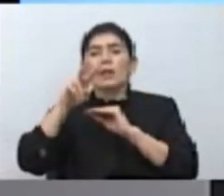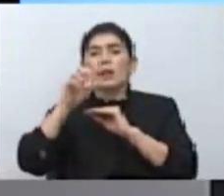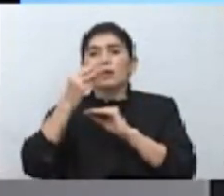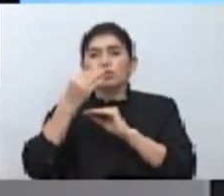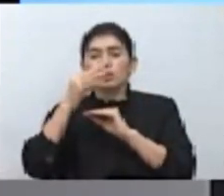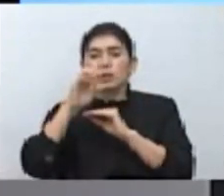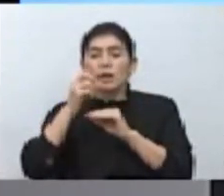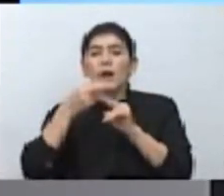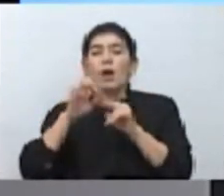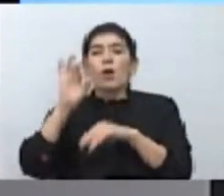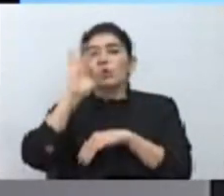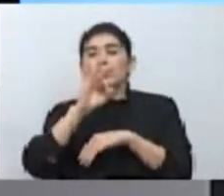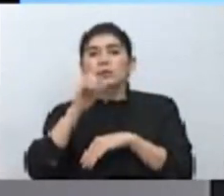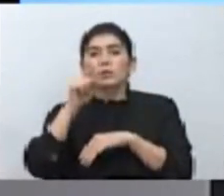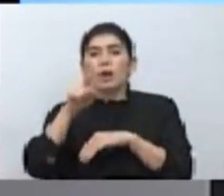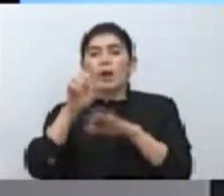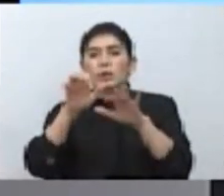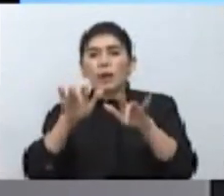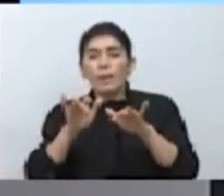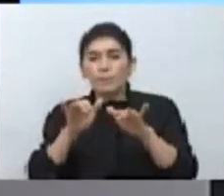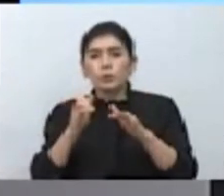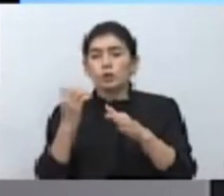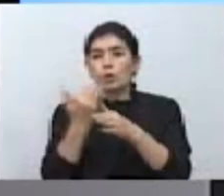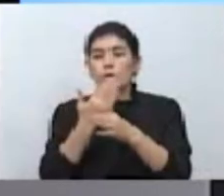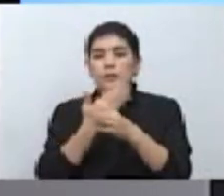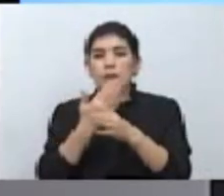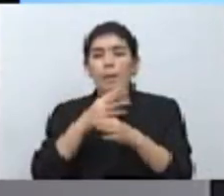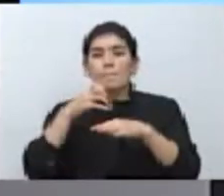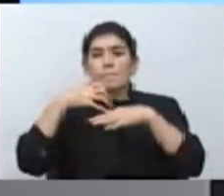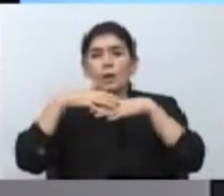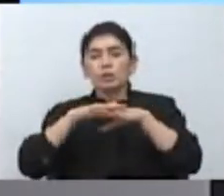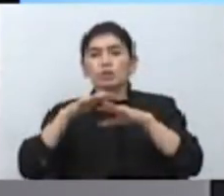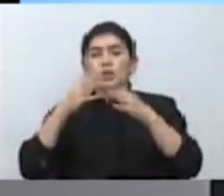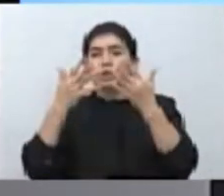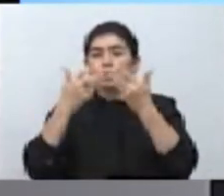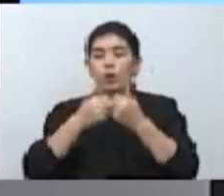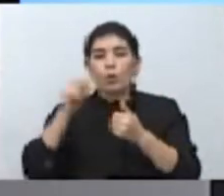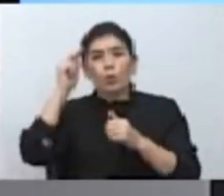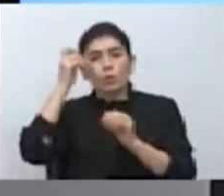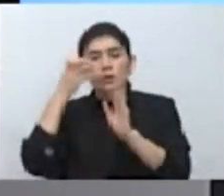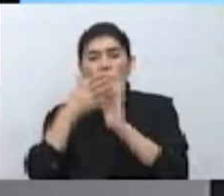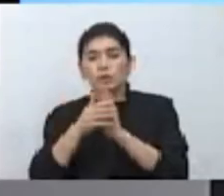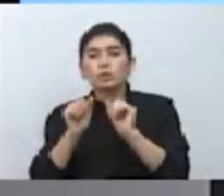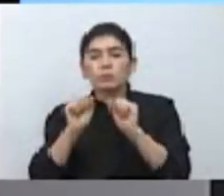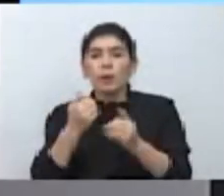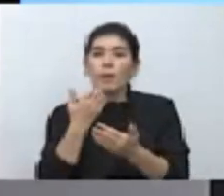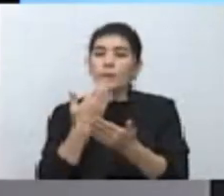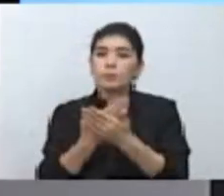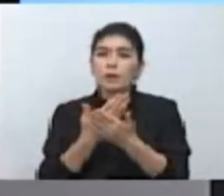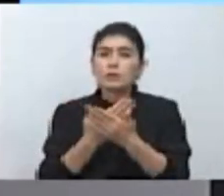modellashtirish asosida ularni kompyuter yordamida matematik hisob-kitob qilib o'rganish mumkin bo'ladi.